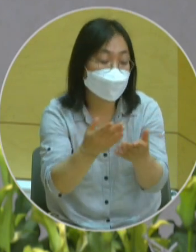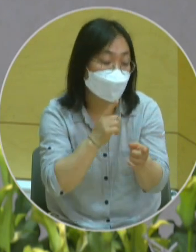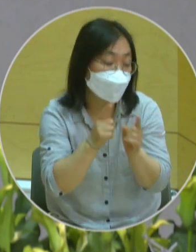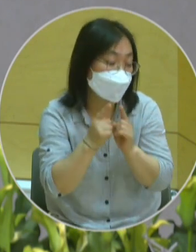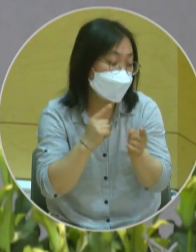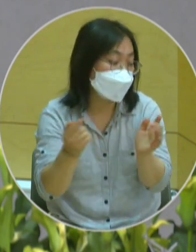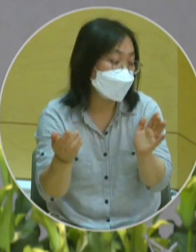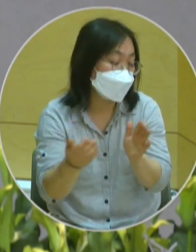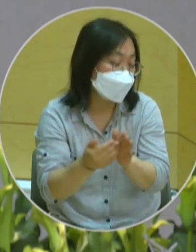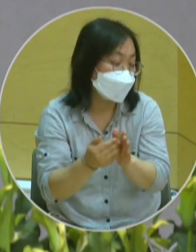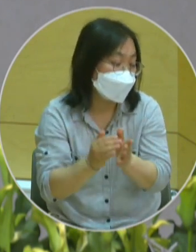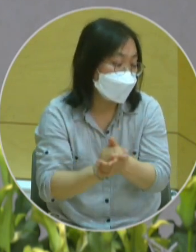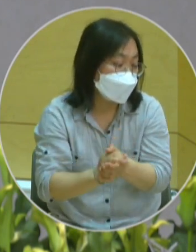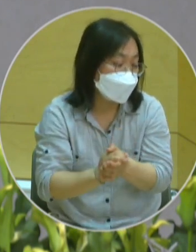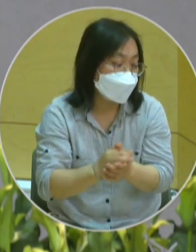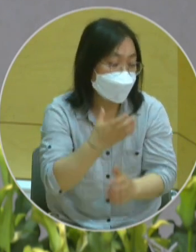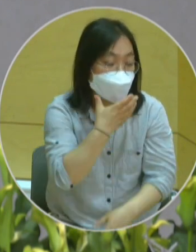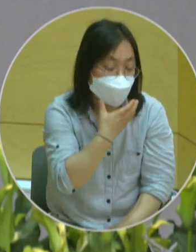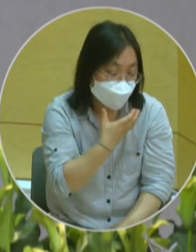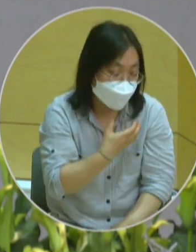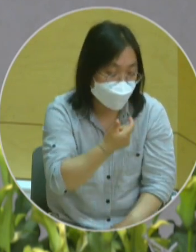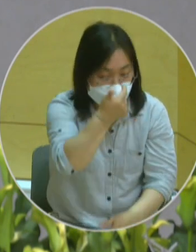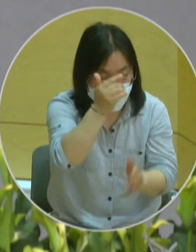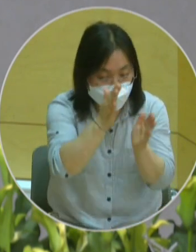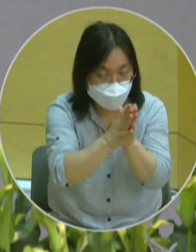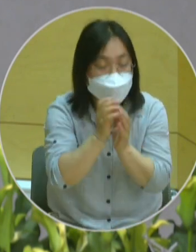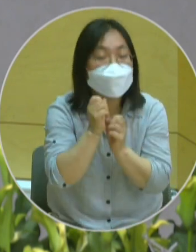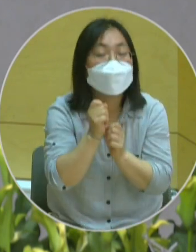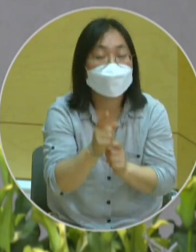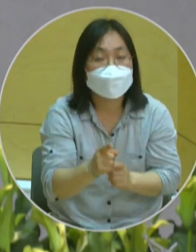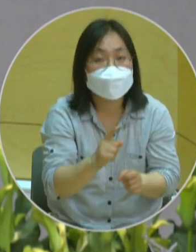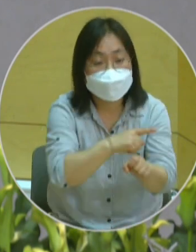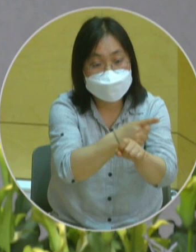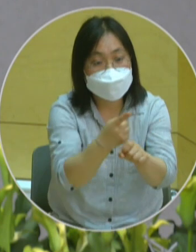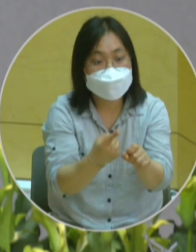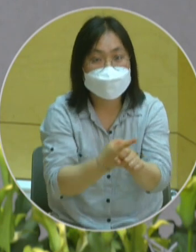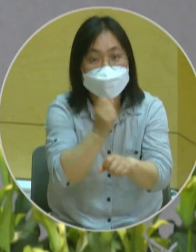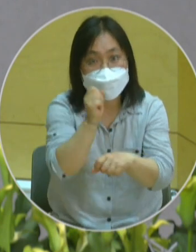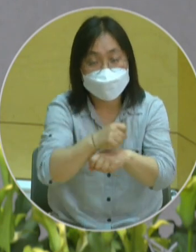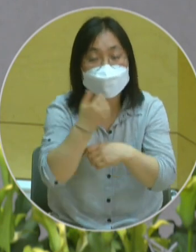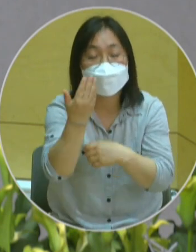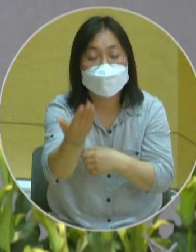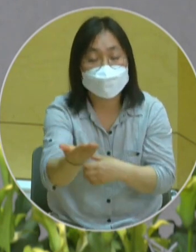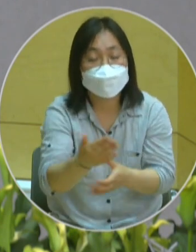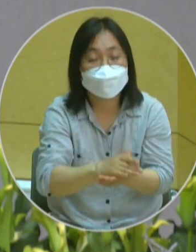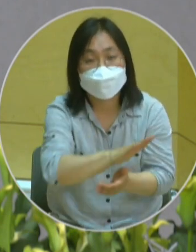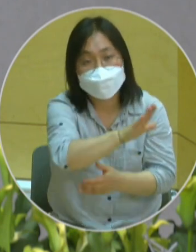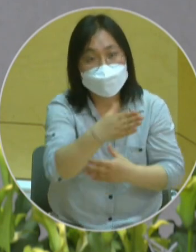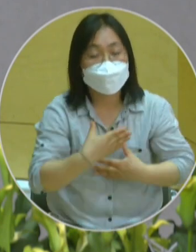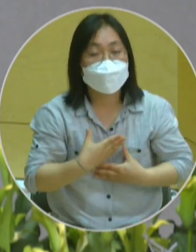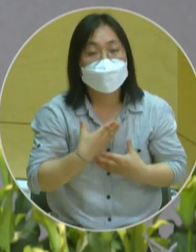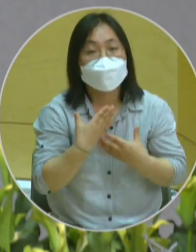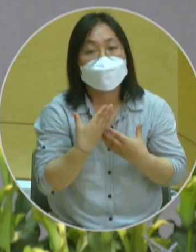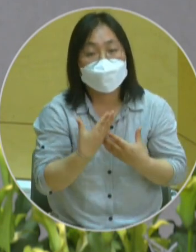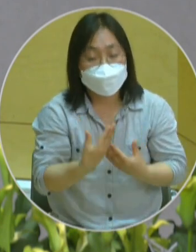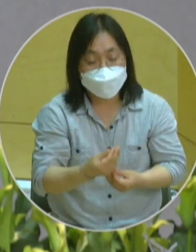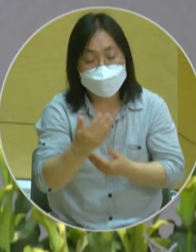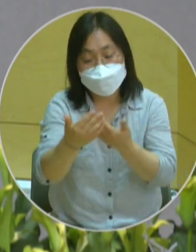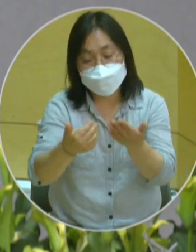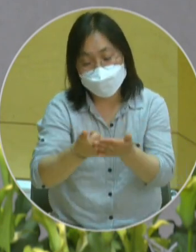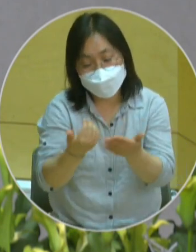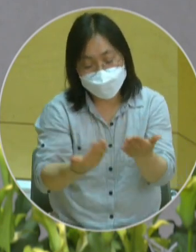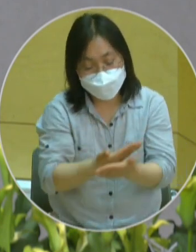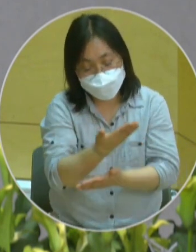말씀 속에서 보았습니다. 바로 아브라함에게 기도할 기회를 주셨다. 여러분께서 평안하고 또 나름대로 하나님과 평소에